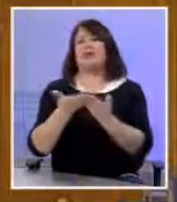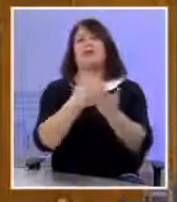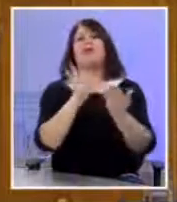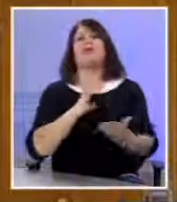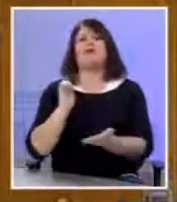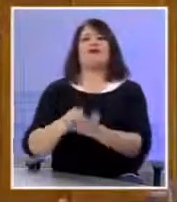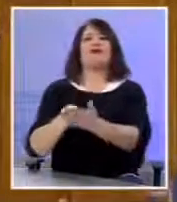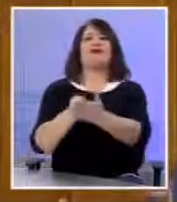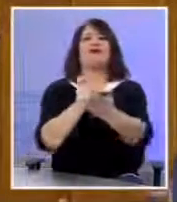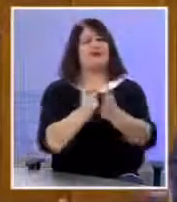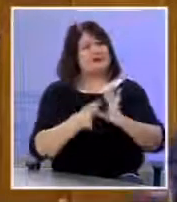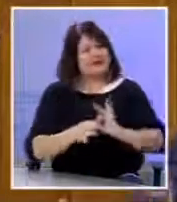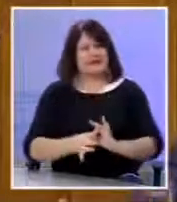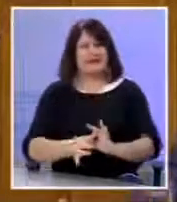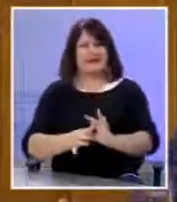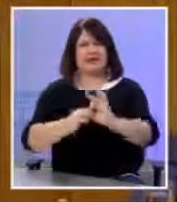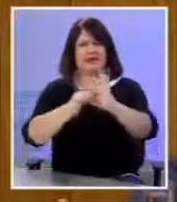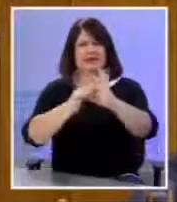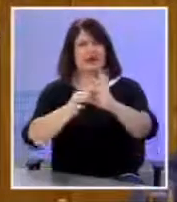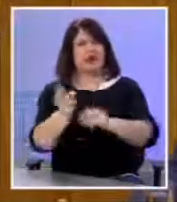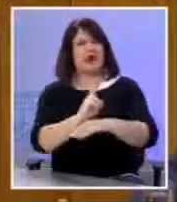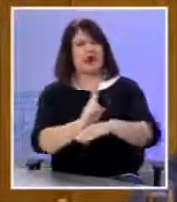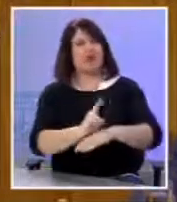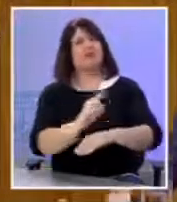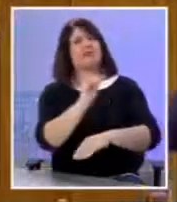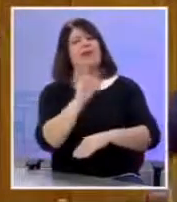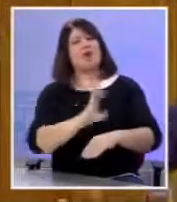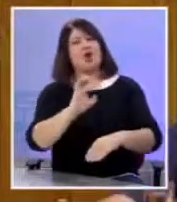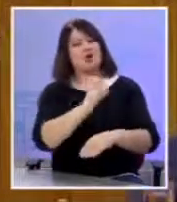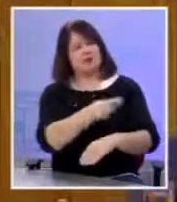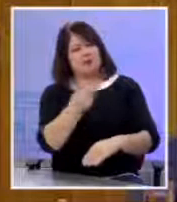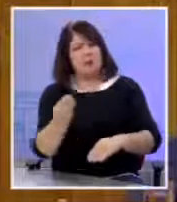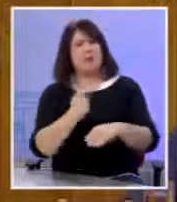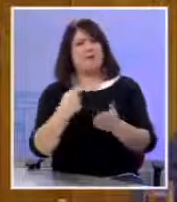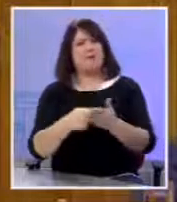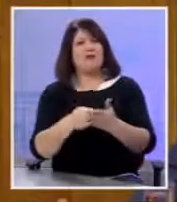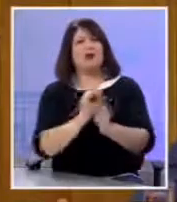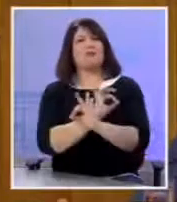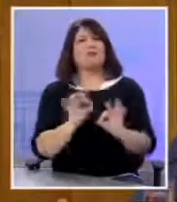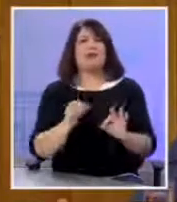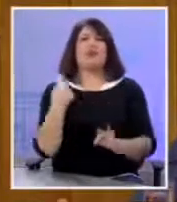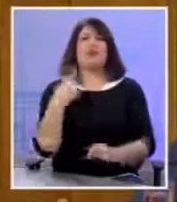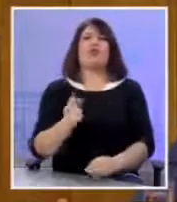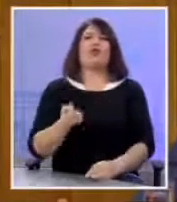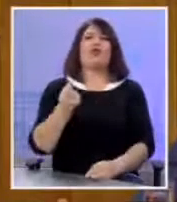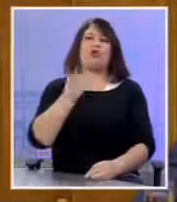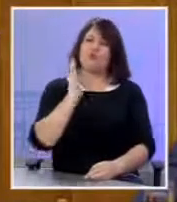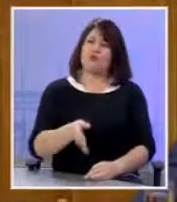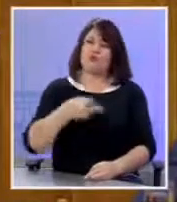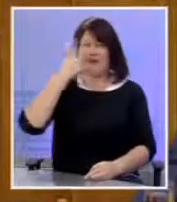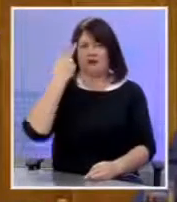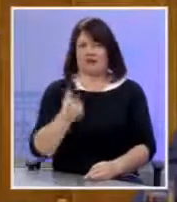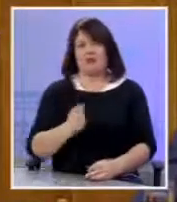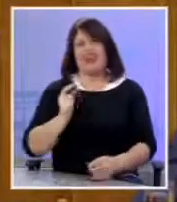φορολογούμενοι να συνεχίσουν να είναι ενήμεροι και να δέχονται το ευεργέτημα των 100 δόσεων.